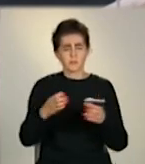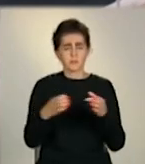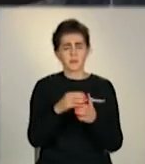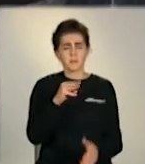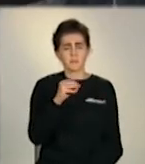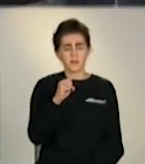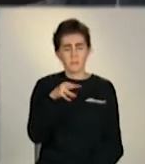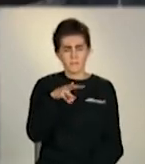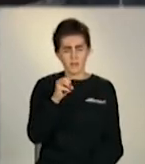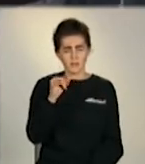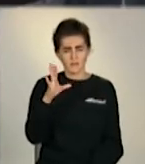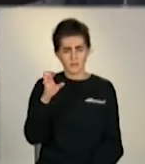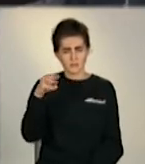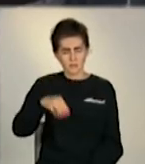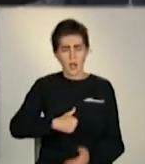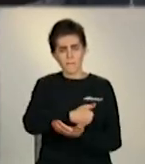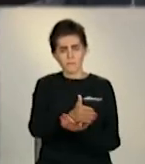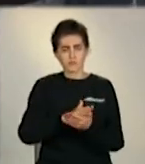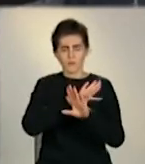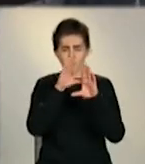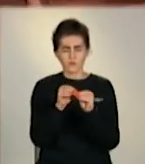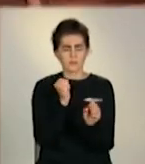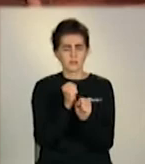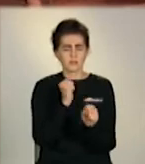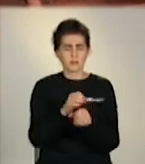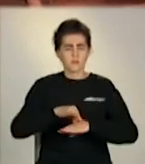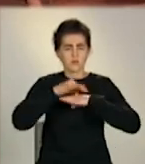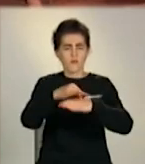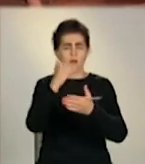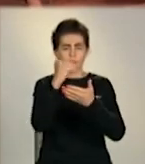«Мединвест» діагностику обладнання проводять за графіком. Усе, аби